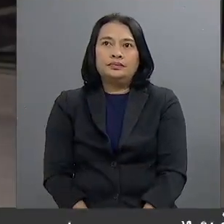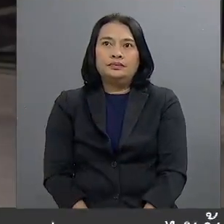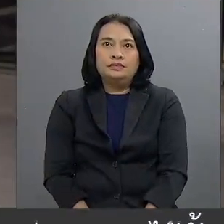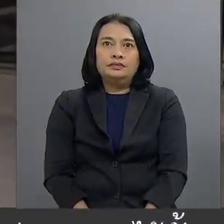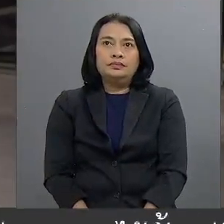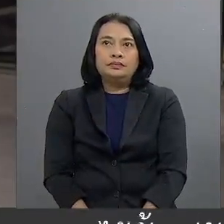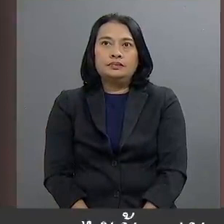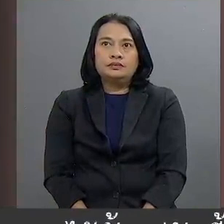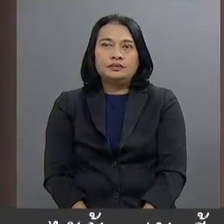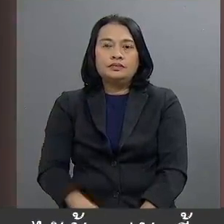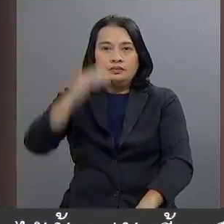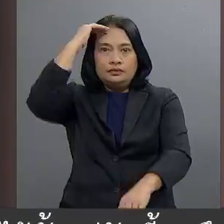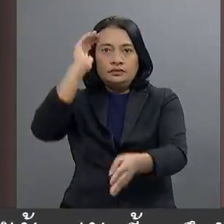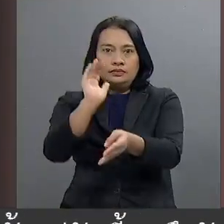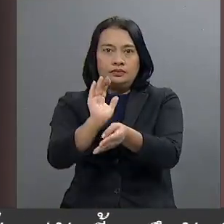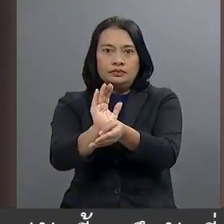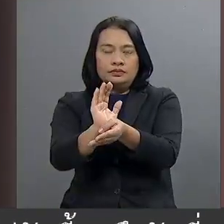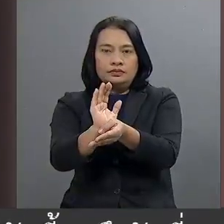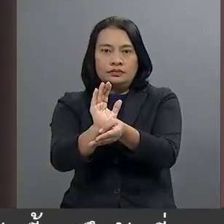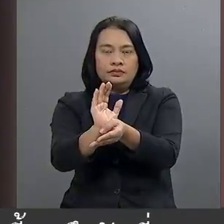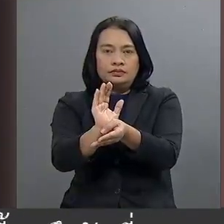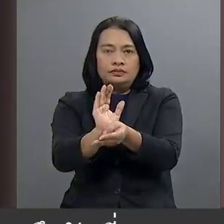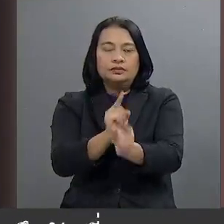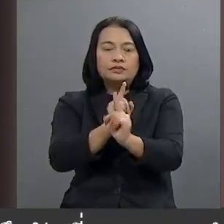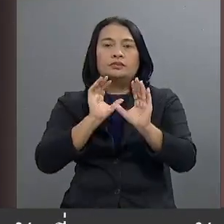ตำรวจกองบังคับการปราบปราม